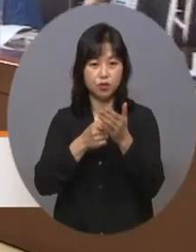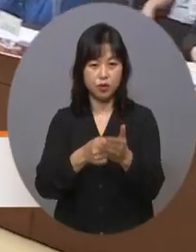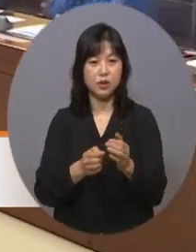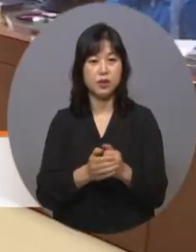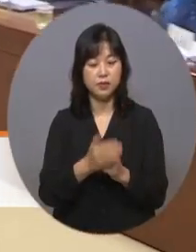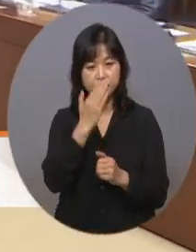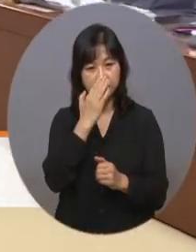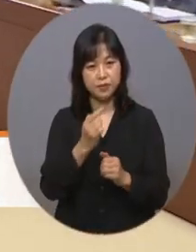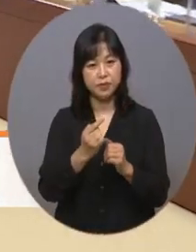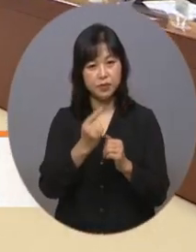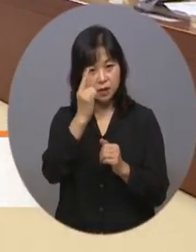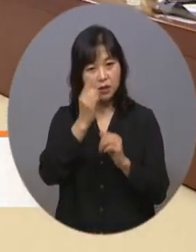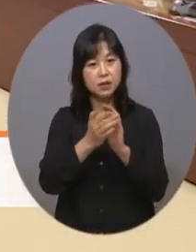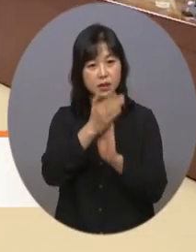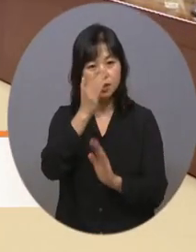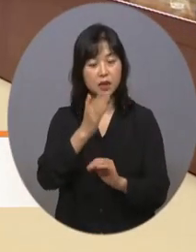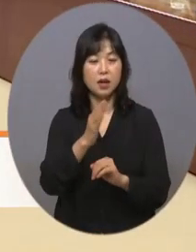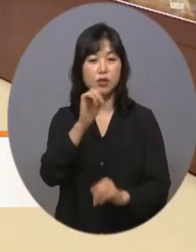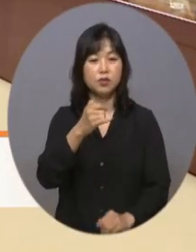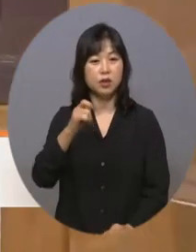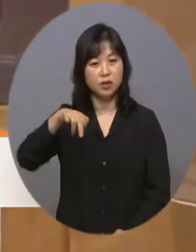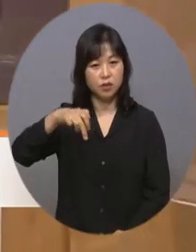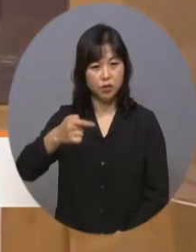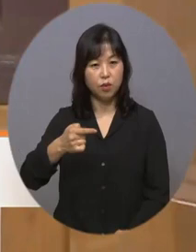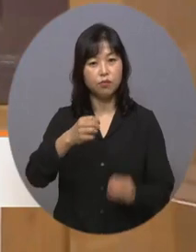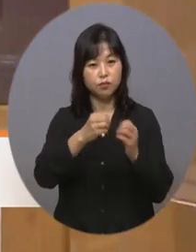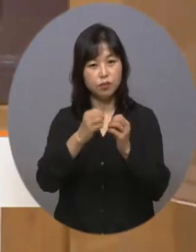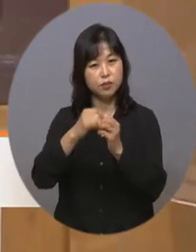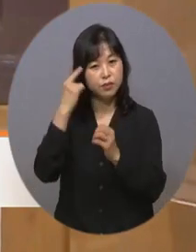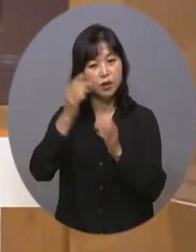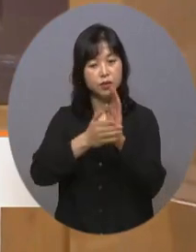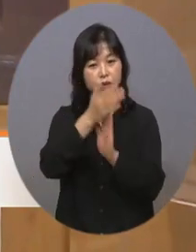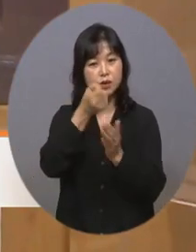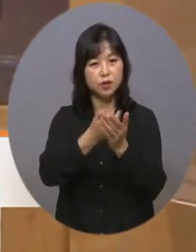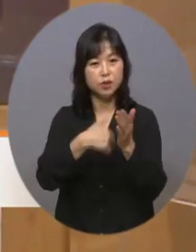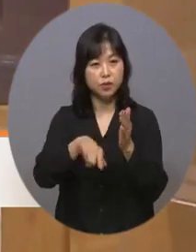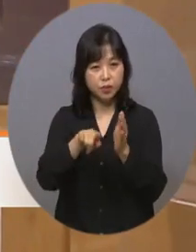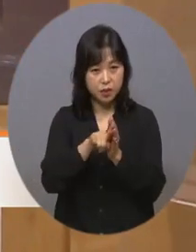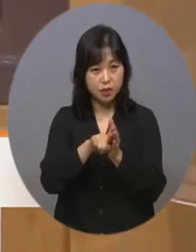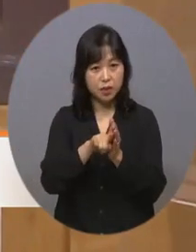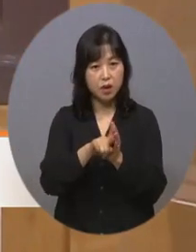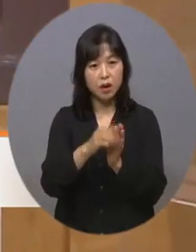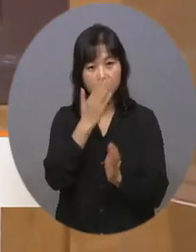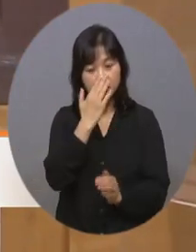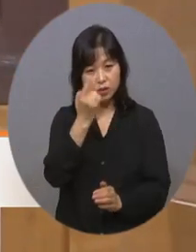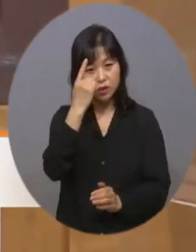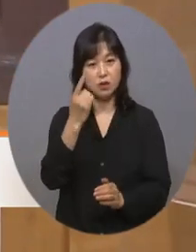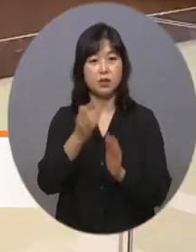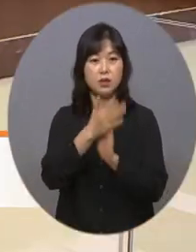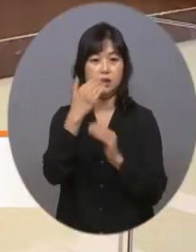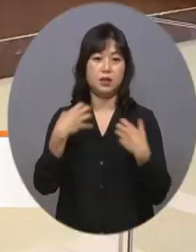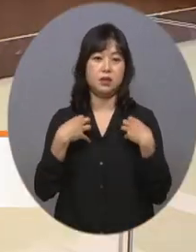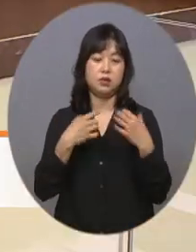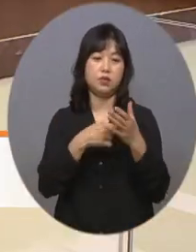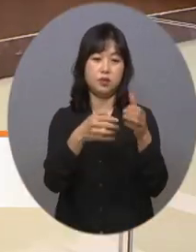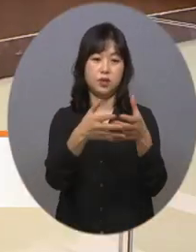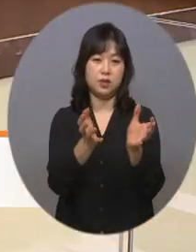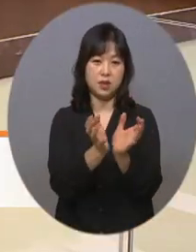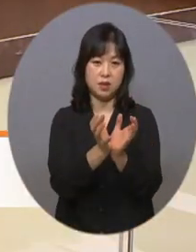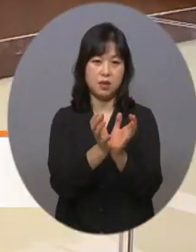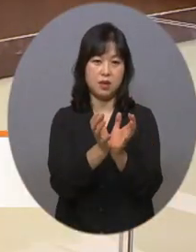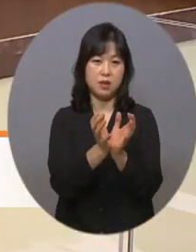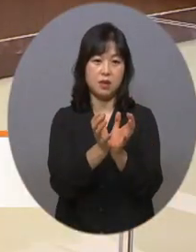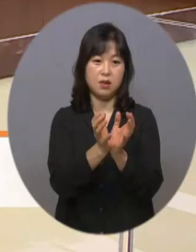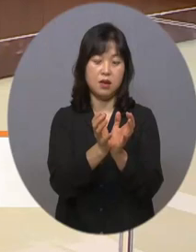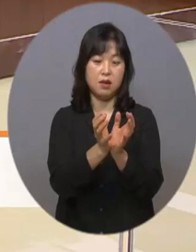순천시가 유네스코 문학창의도시 지정을 위해 지난달 29일 순천시청에서 추진단을 구성하고 위촉식을